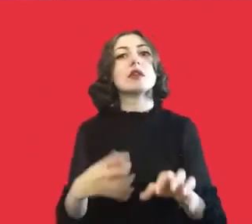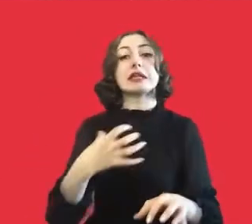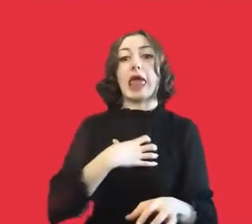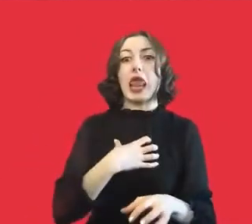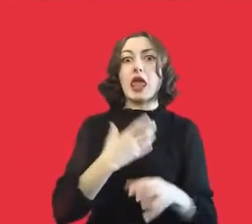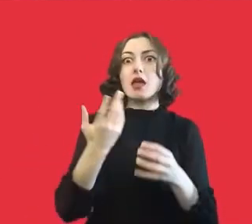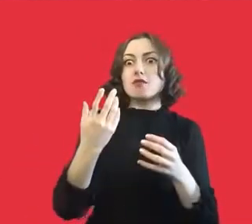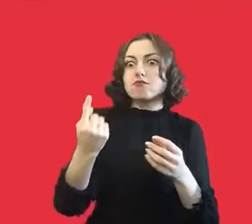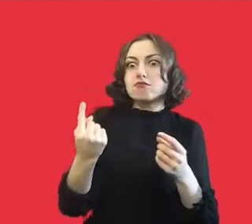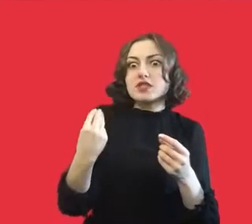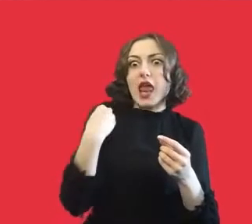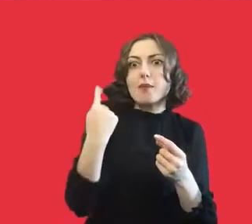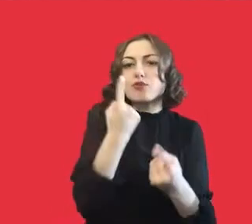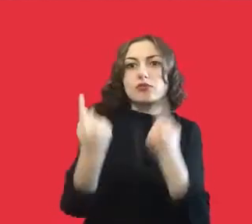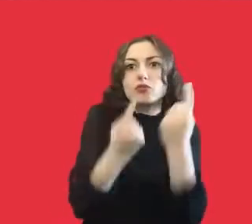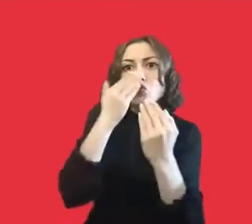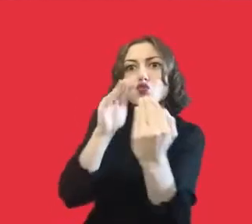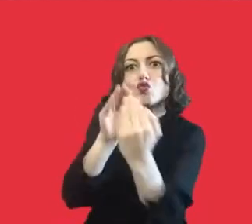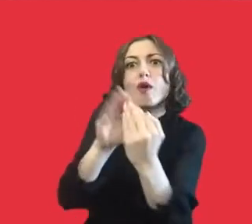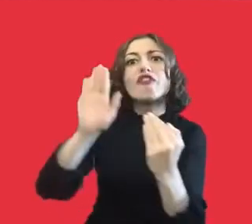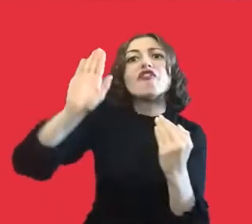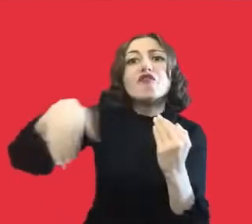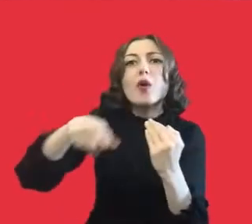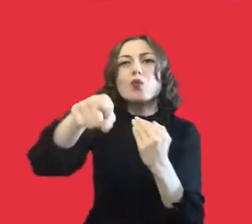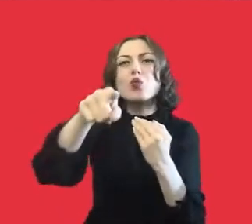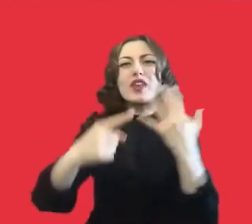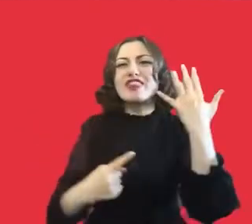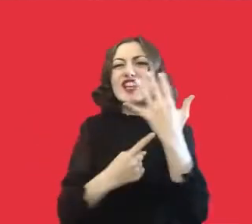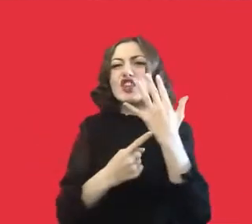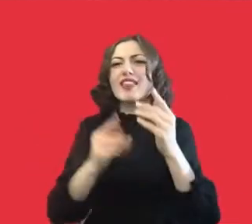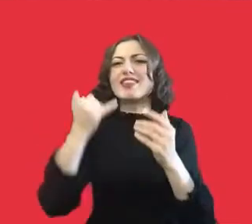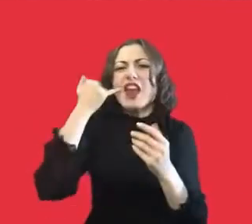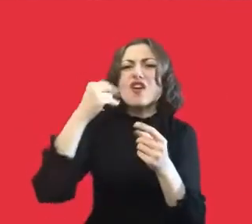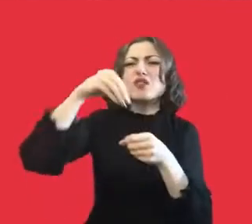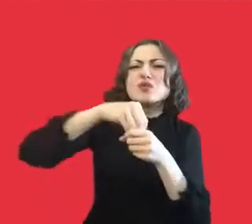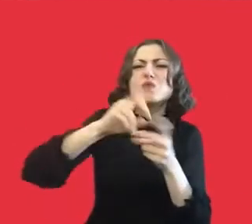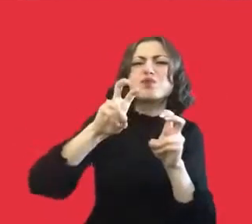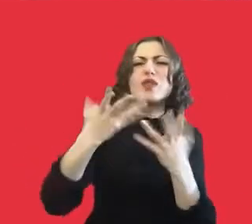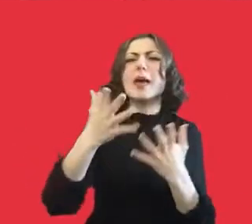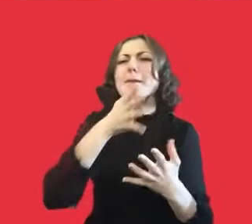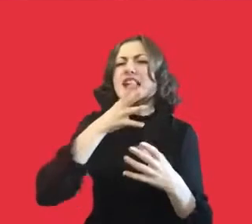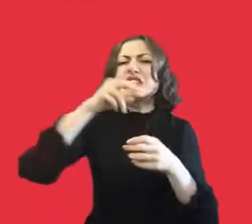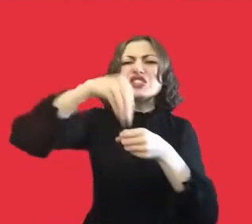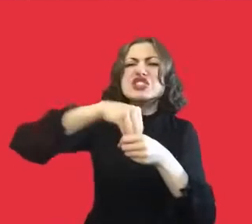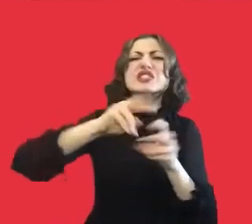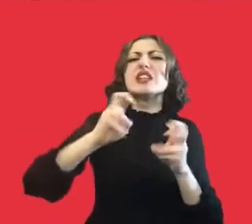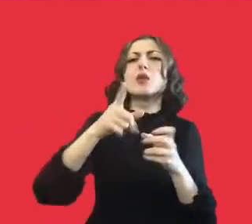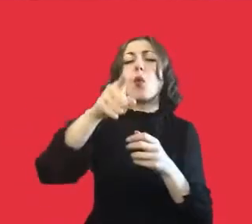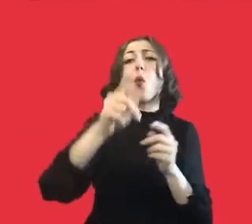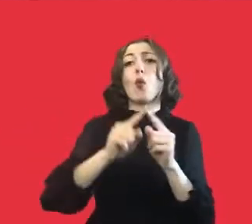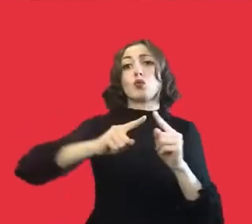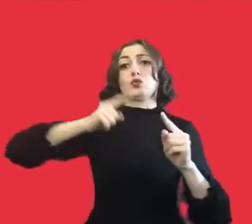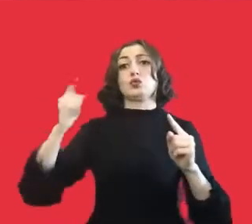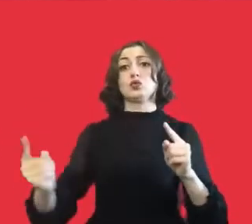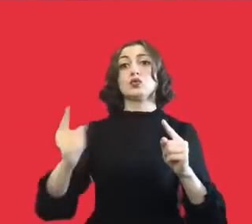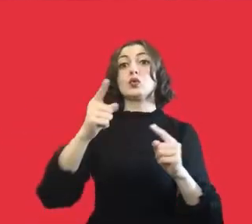uyum sağlamak durumunda. Dijital dünyada bunlardan bir tanesi. Artık bilgi toplumu ötesindeki bir çağı yaşıyoruz ve tanıklık